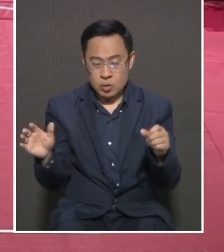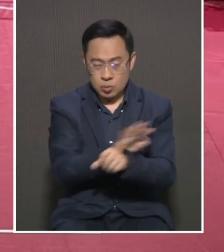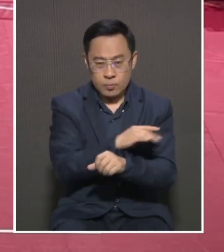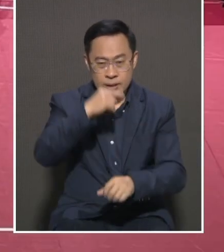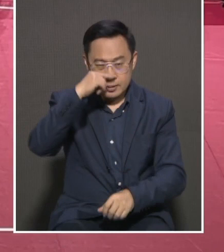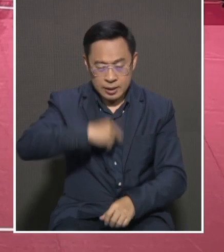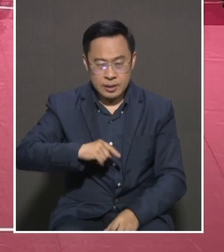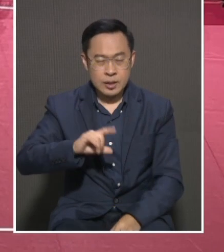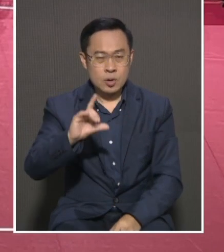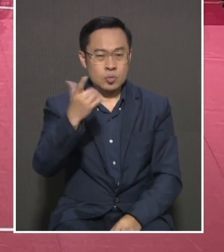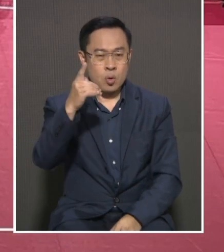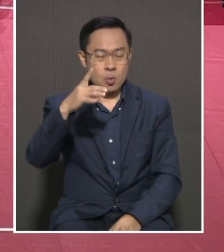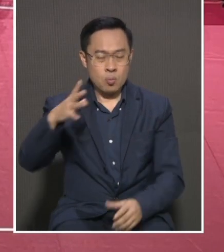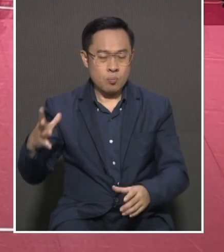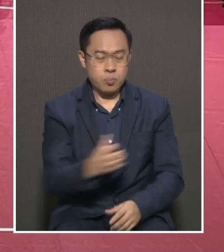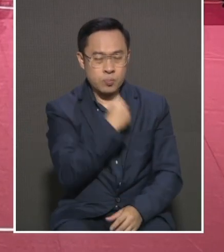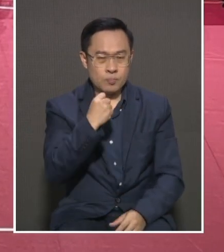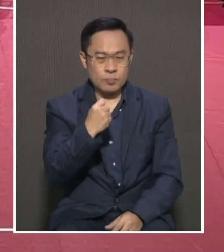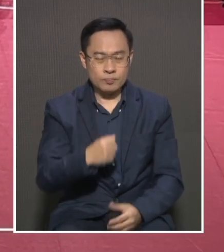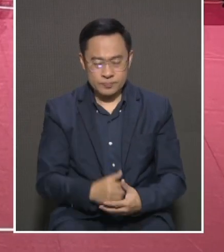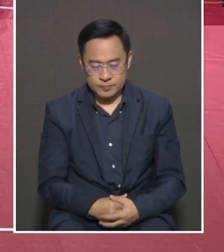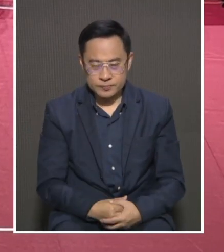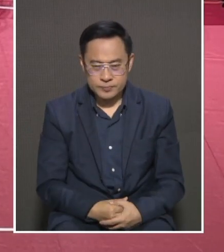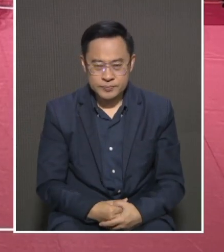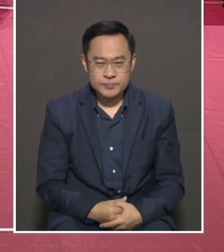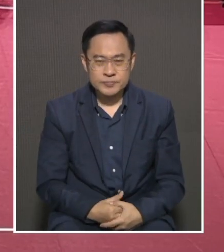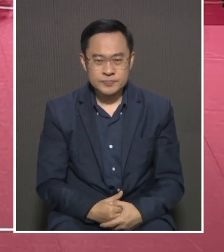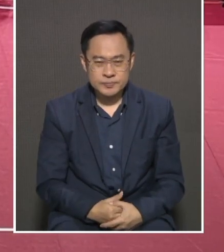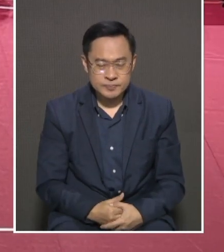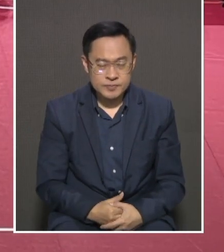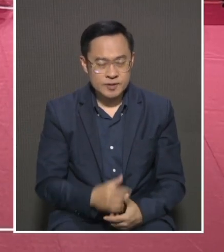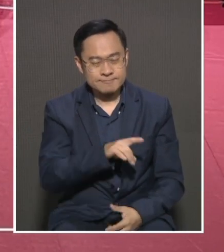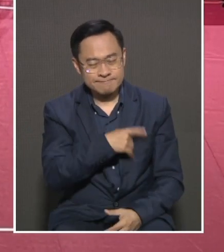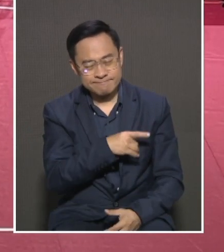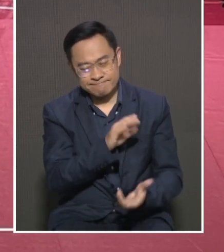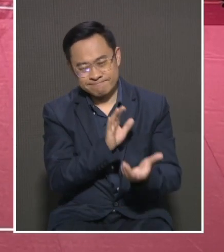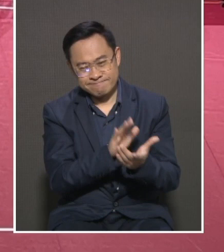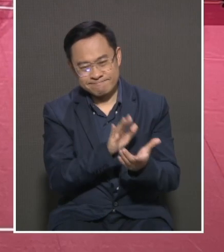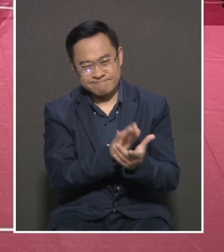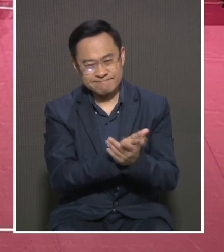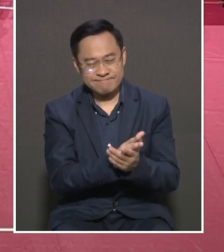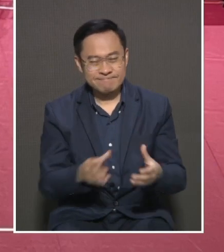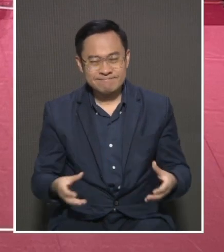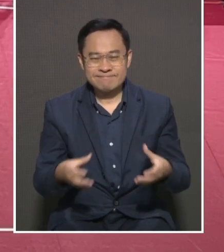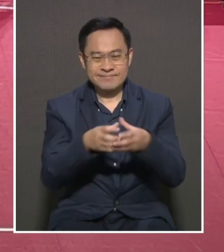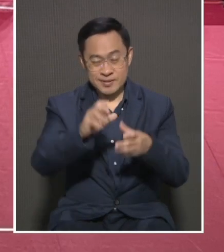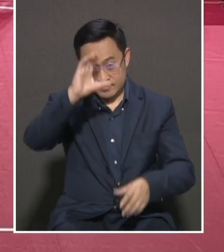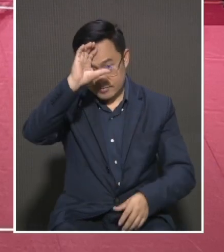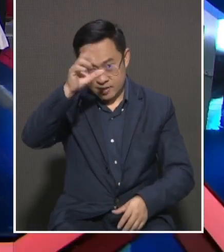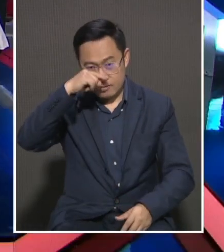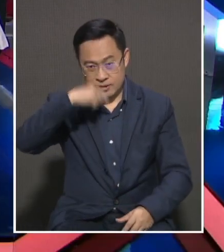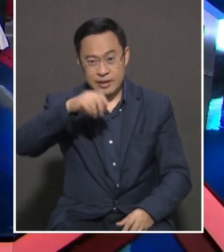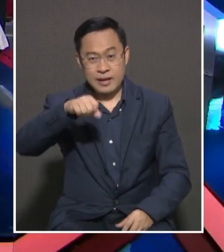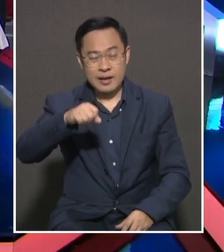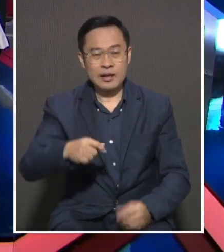แล้วก็ประสบความสำเร็จคว้าแชมป์กลับมาได้ทั้งหมดค่ะ โอ้ยน่าแสดงความยินดีกับทัพนักกีฬาตะกร้อทีมชาติไทยของเร